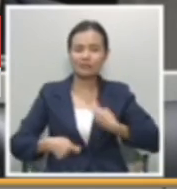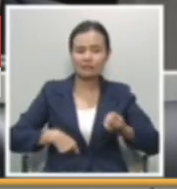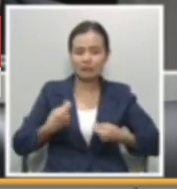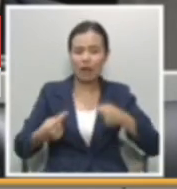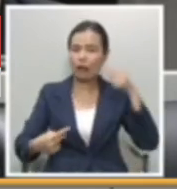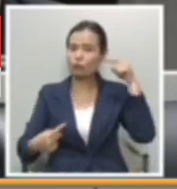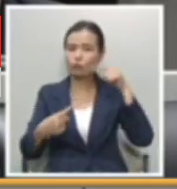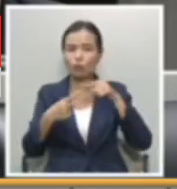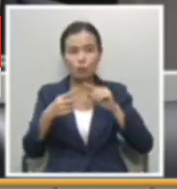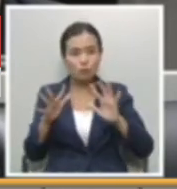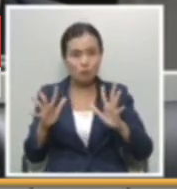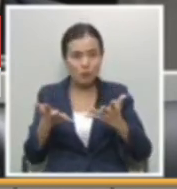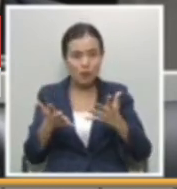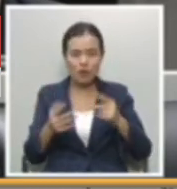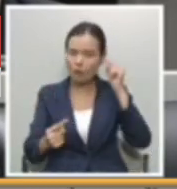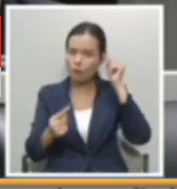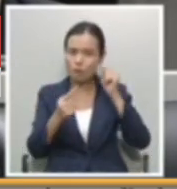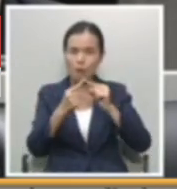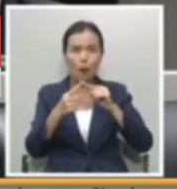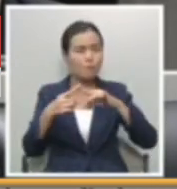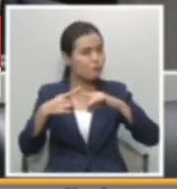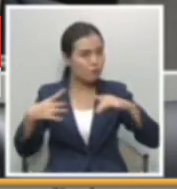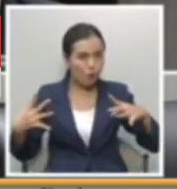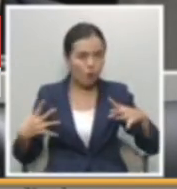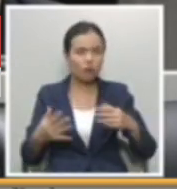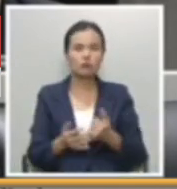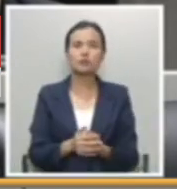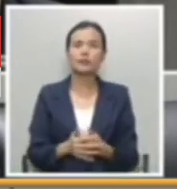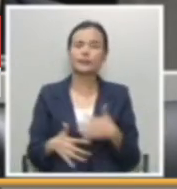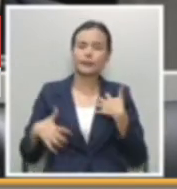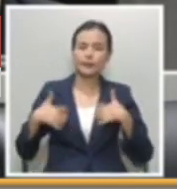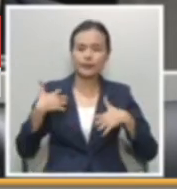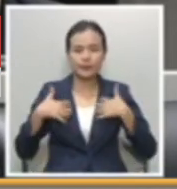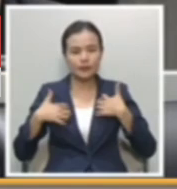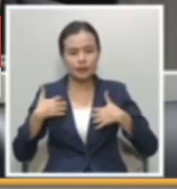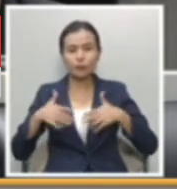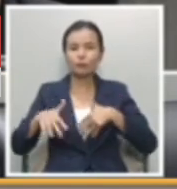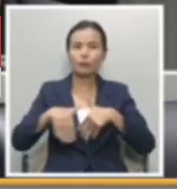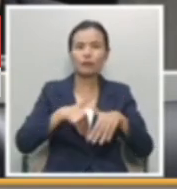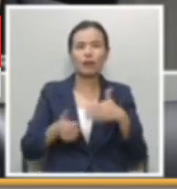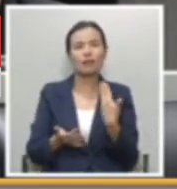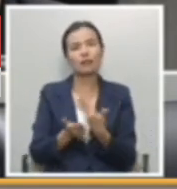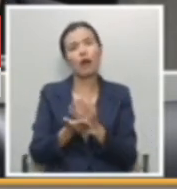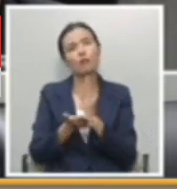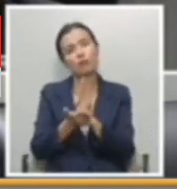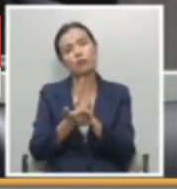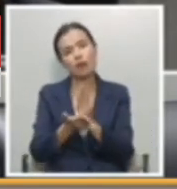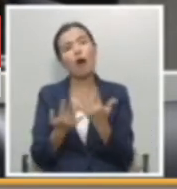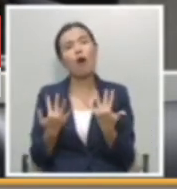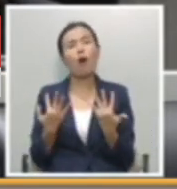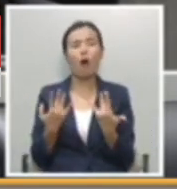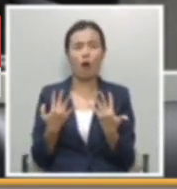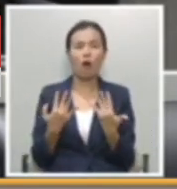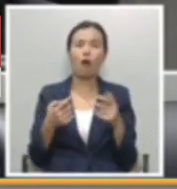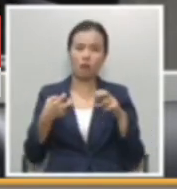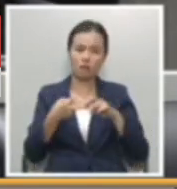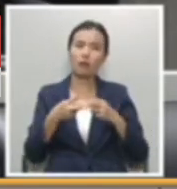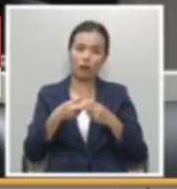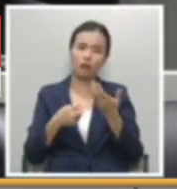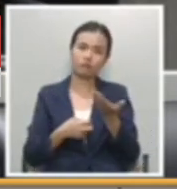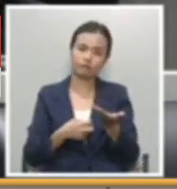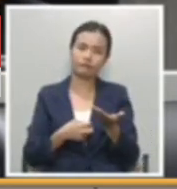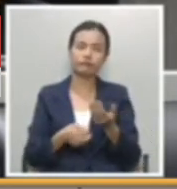ไม่ถูกเป้าหมายความเดือดร้อนของพี่น้องประชาชนก็รอเงินบริจาค กันไปนี่คือปัญหาที่เกิดขึ้น